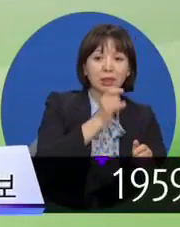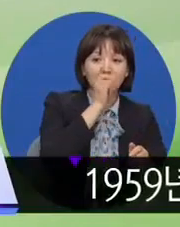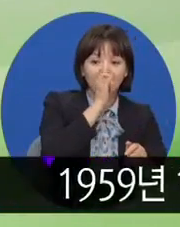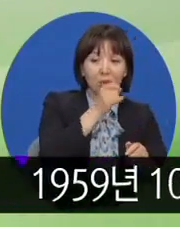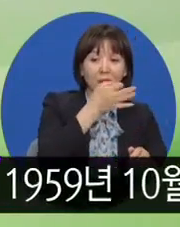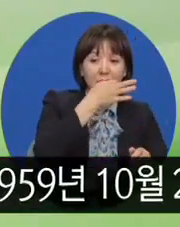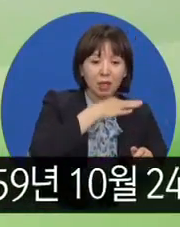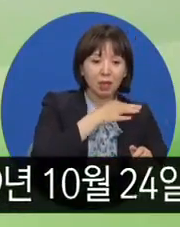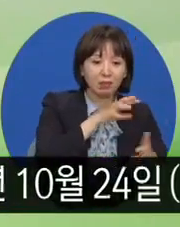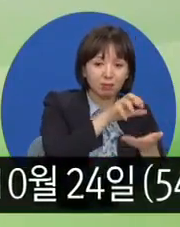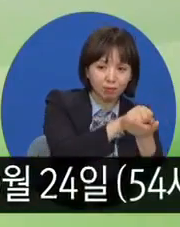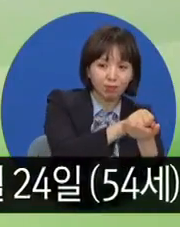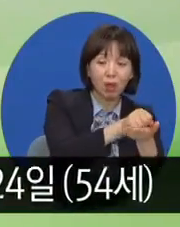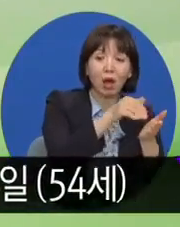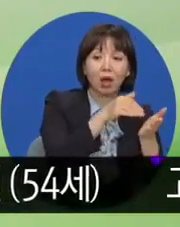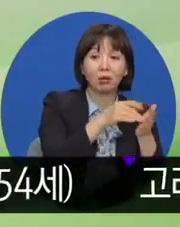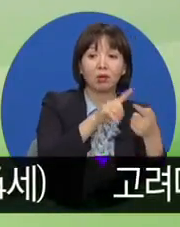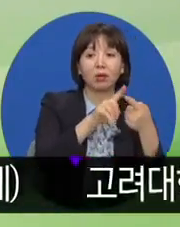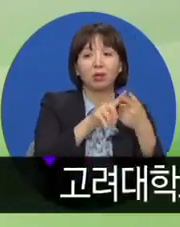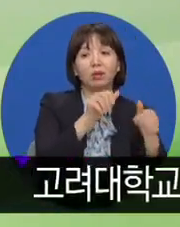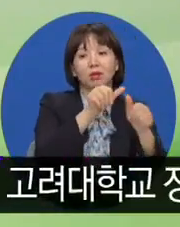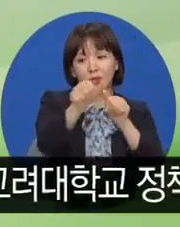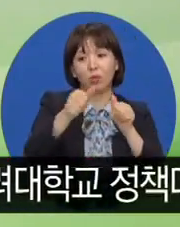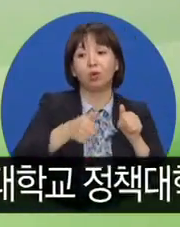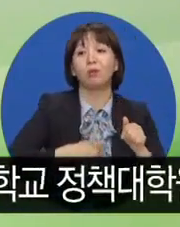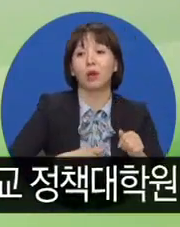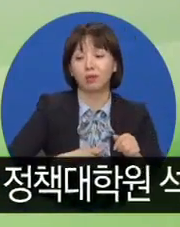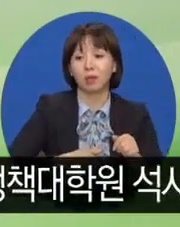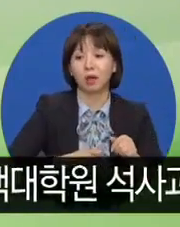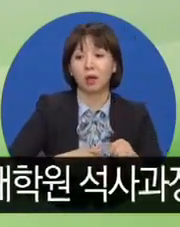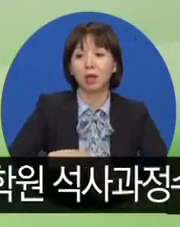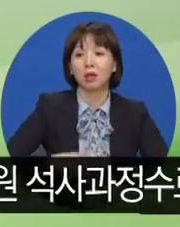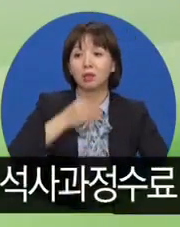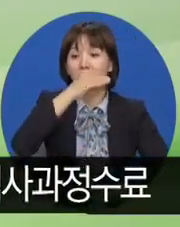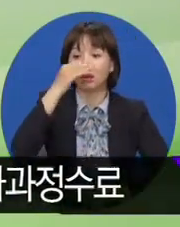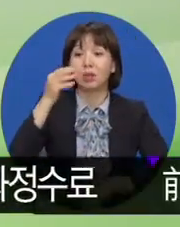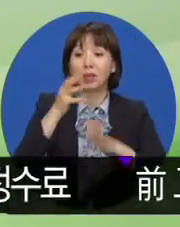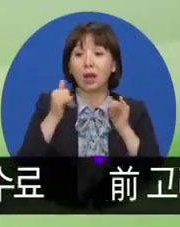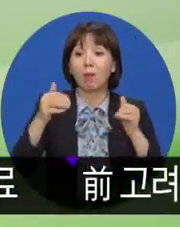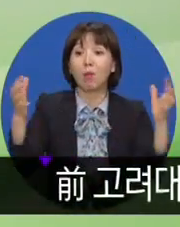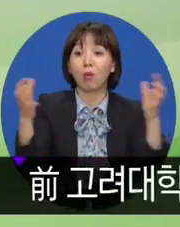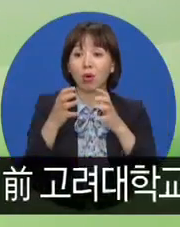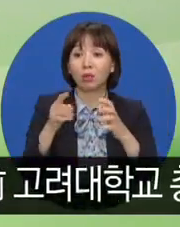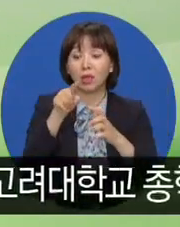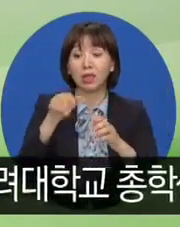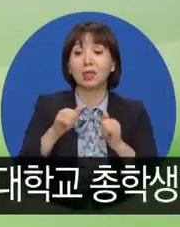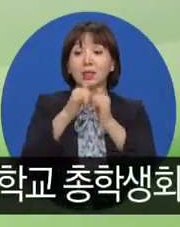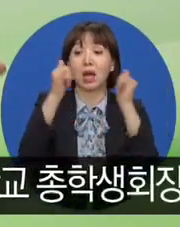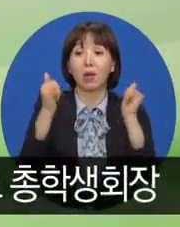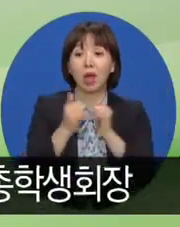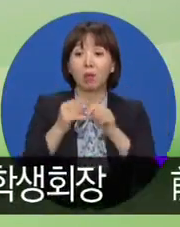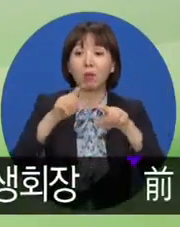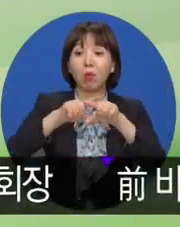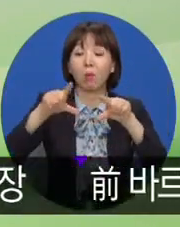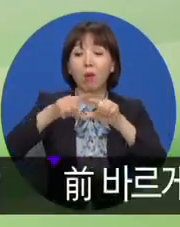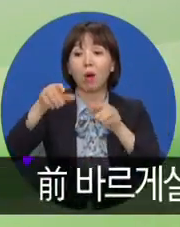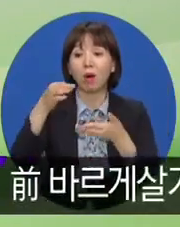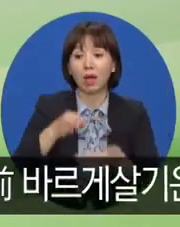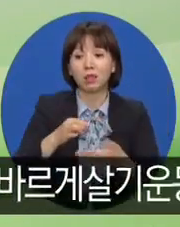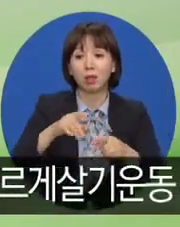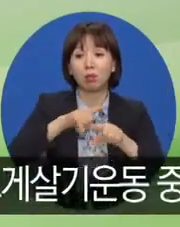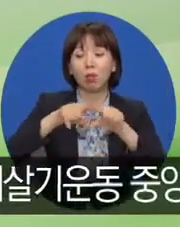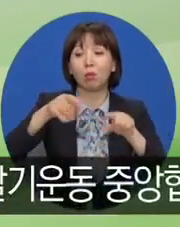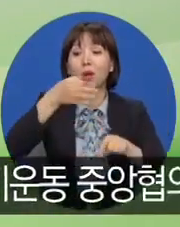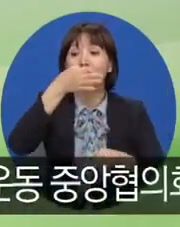그런 것으로부터 우리는 극복되어야 합니다. 정의로운 사람들이 모여서 이 사회의 보편적인 가치와